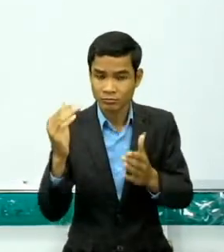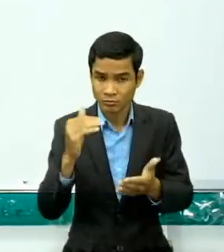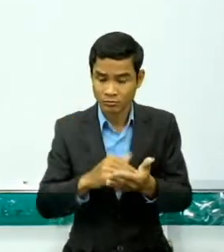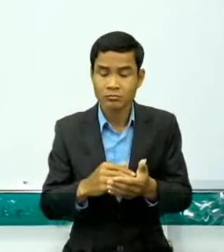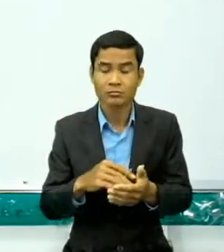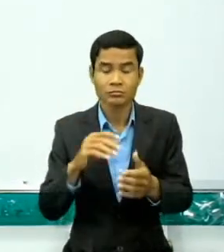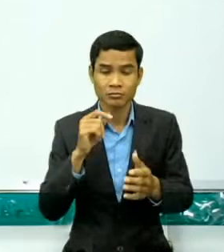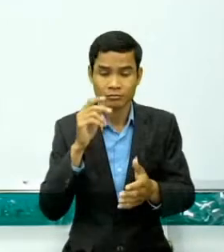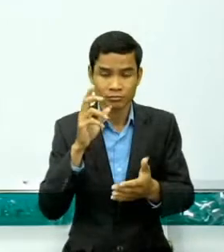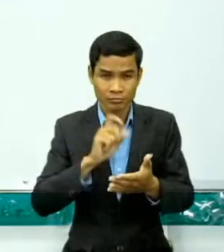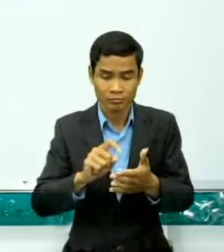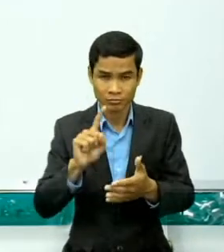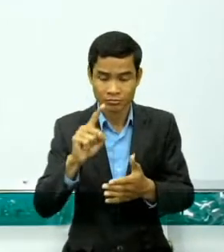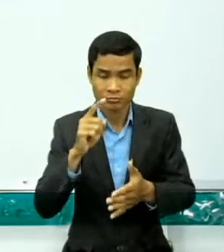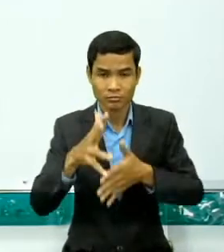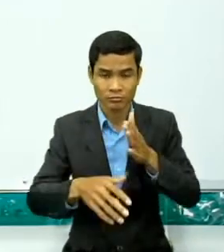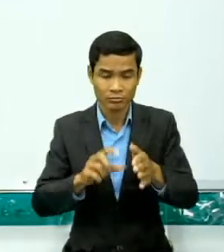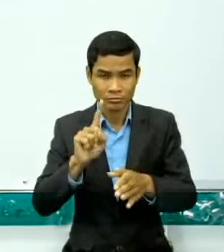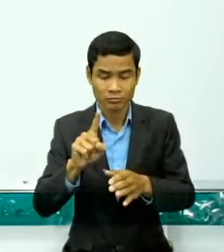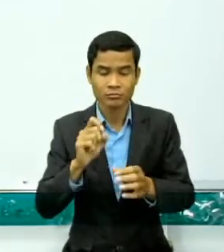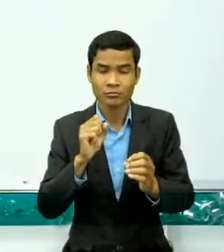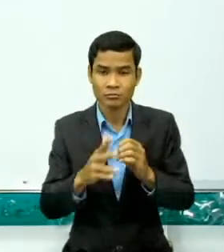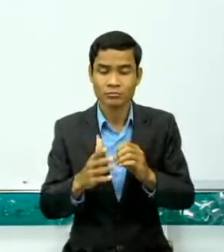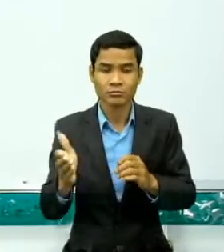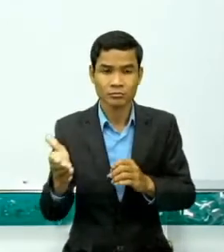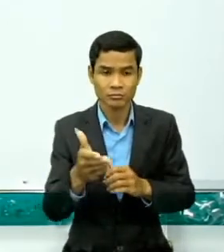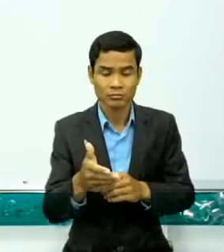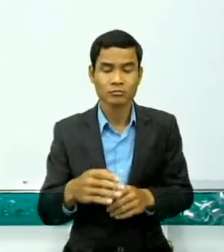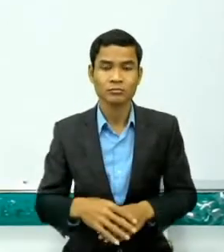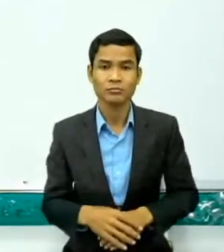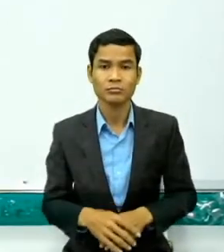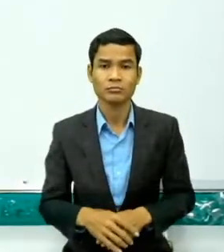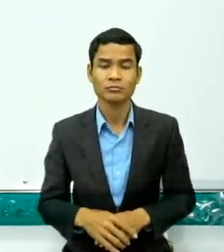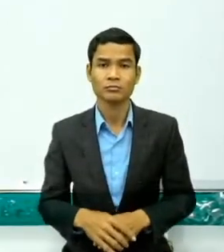1អាន1ចាប់ផ្ដើម